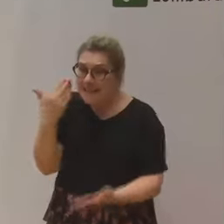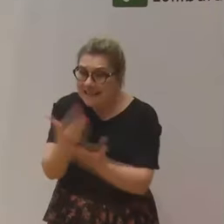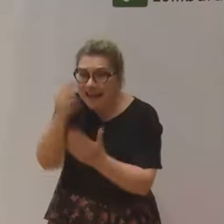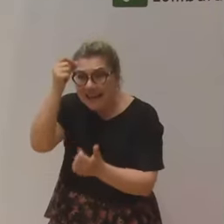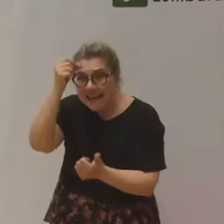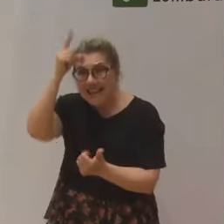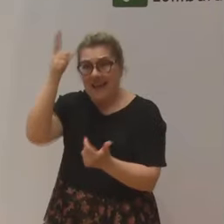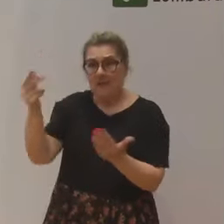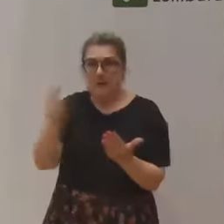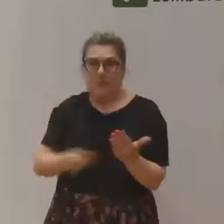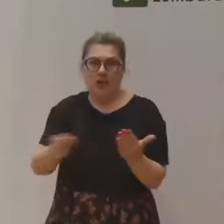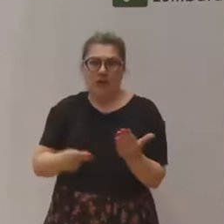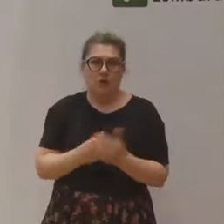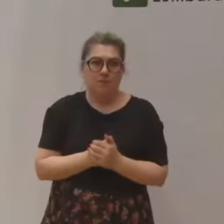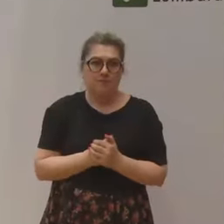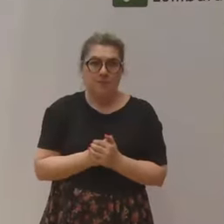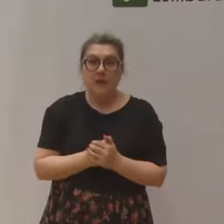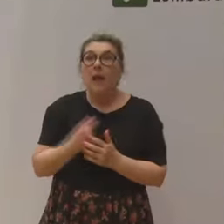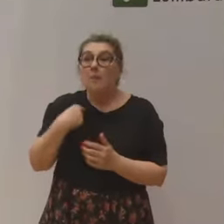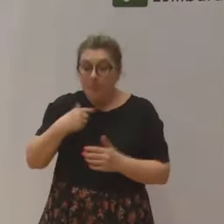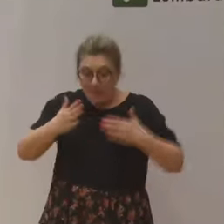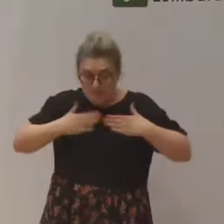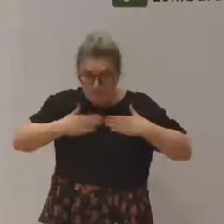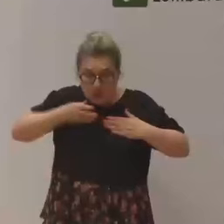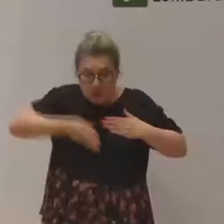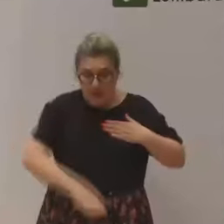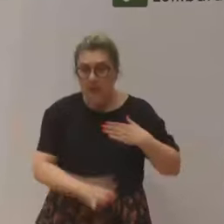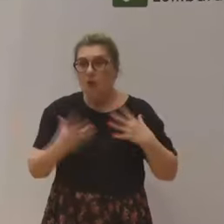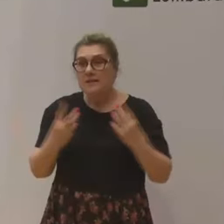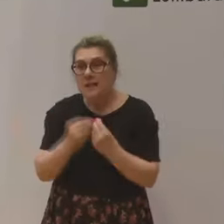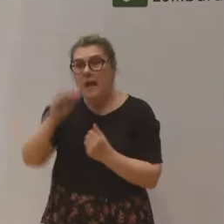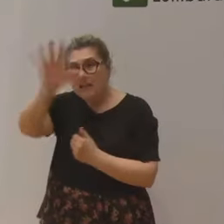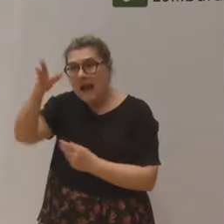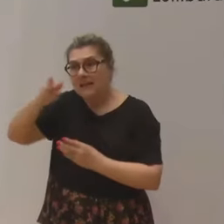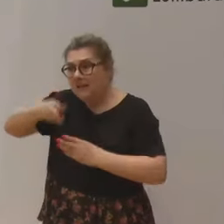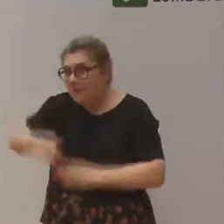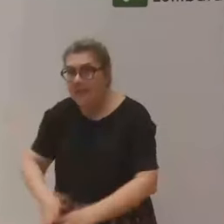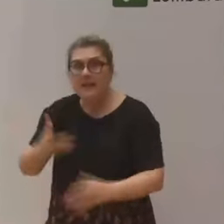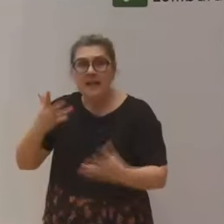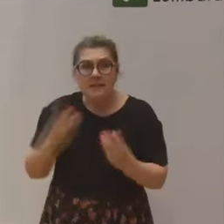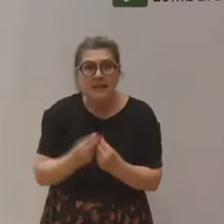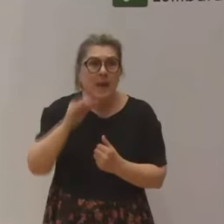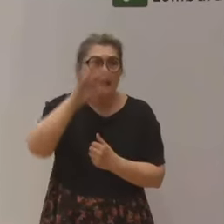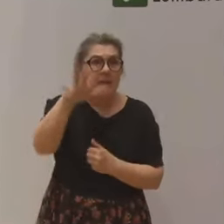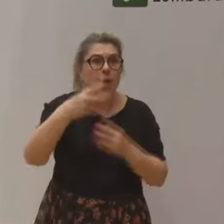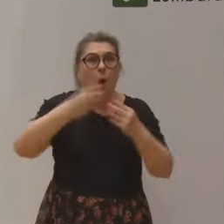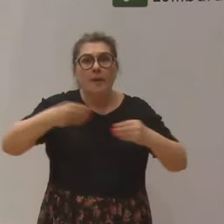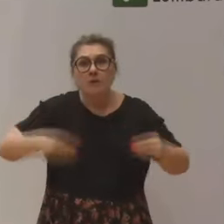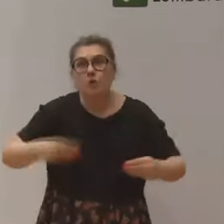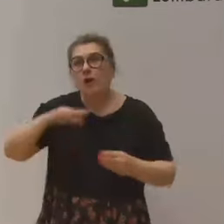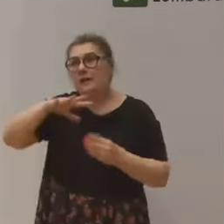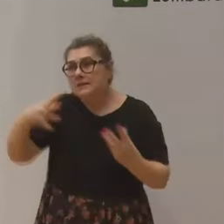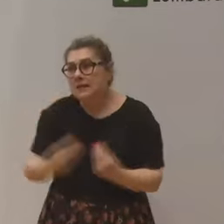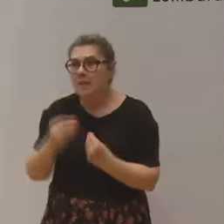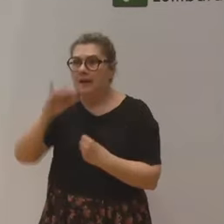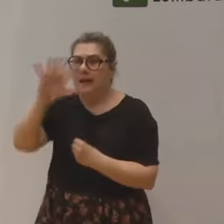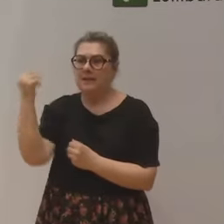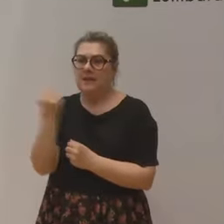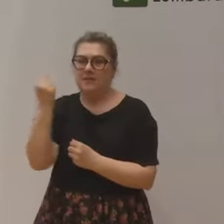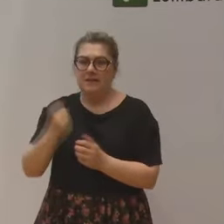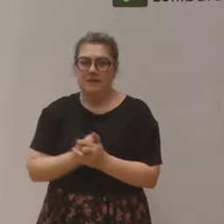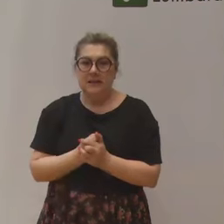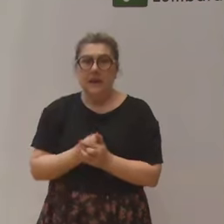idee progettuali che riguardino mio figlio insieme ad altri figli, insieme ad alcuni operatori e ad alcuni servizi.